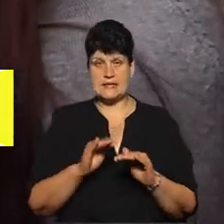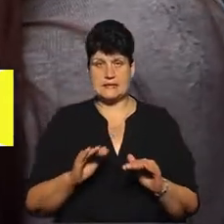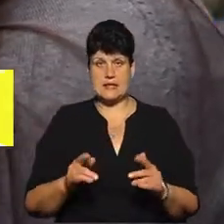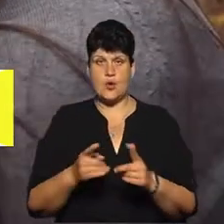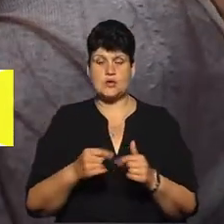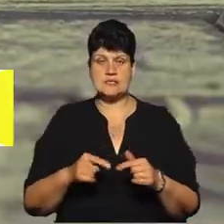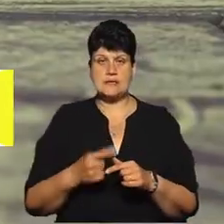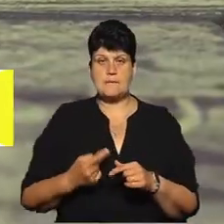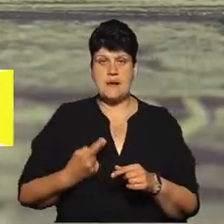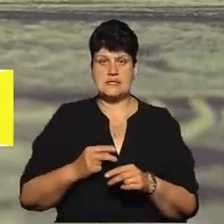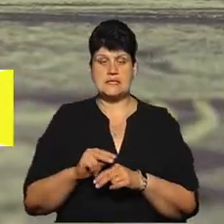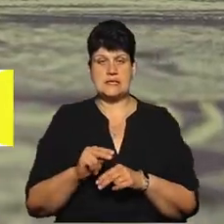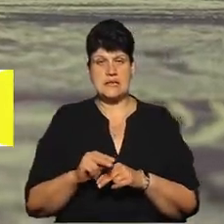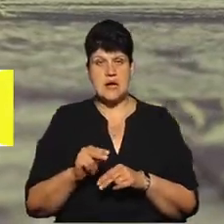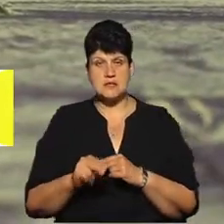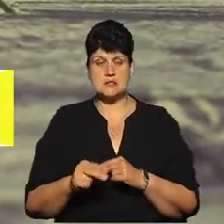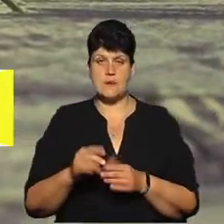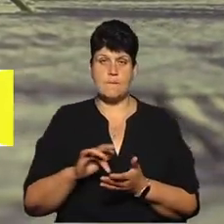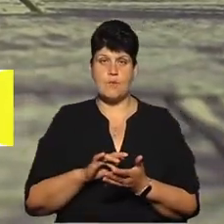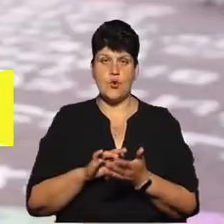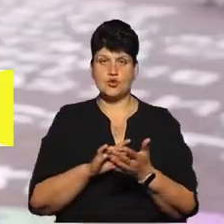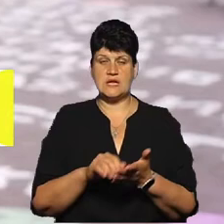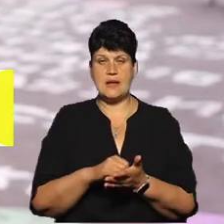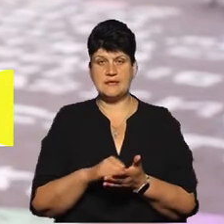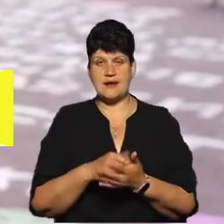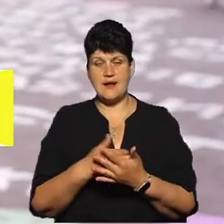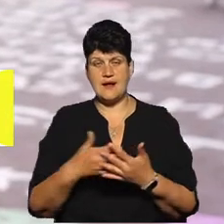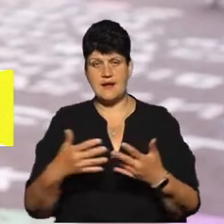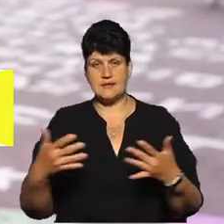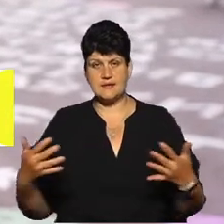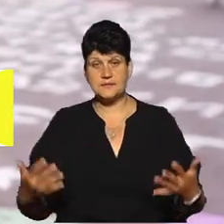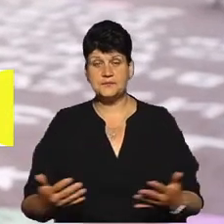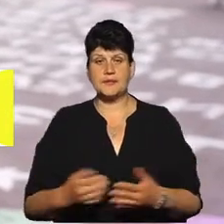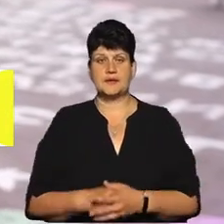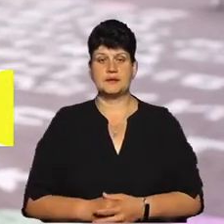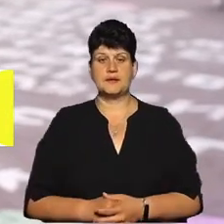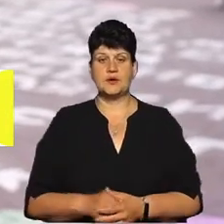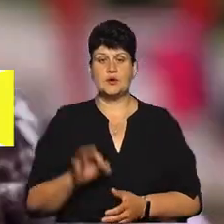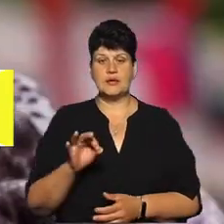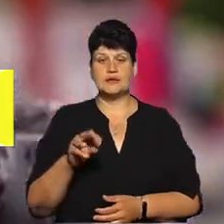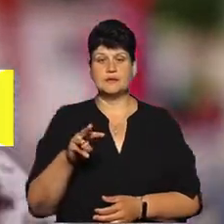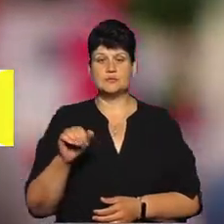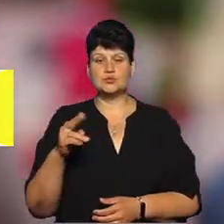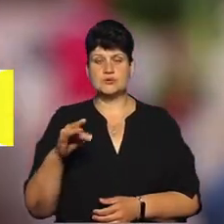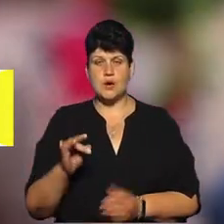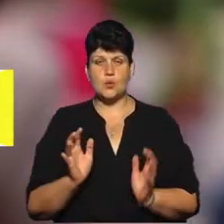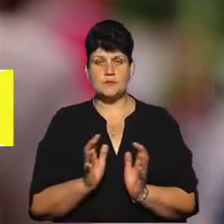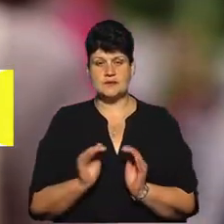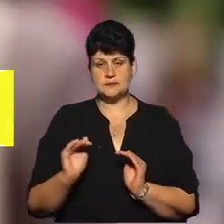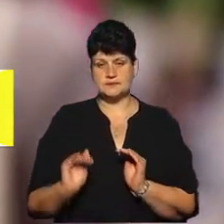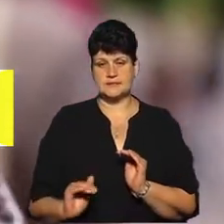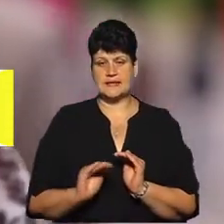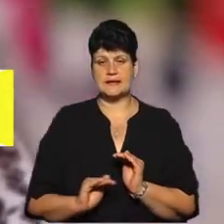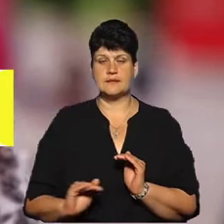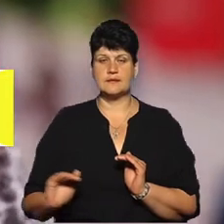та подорожей, а також на матеріали – крейду, папір, фарби. Олена Мудра опікувалась одним із наймолодших учасників, розповідає, багато